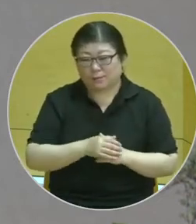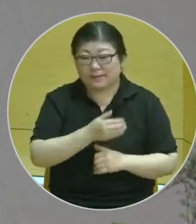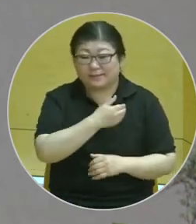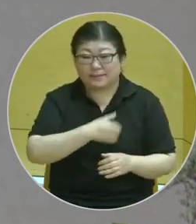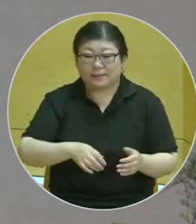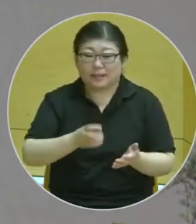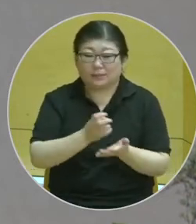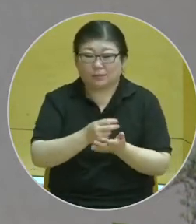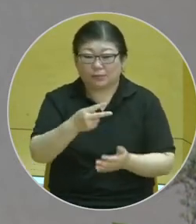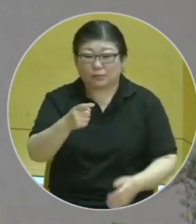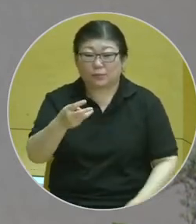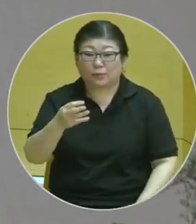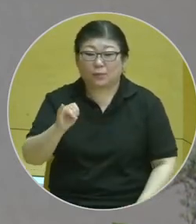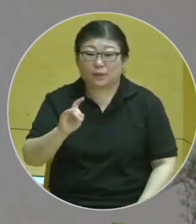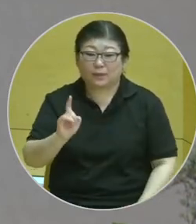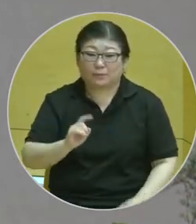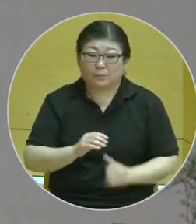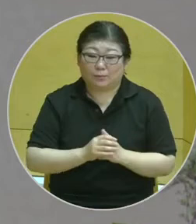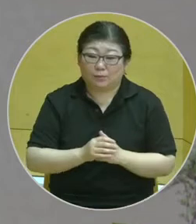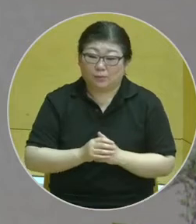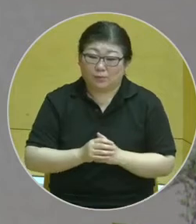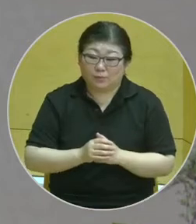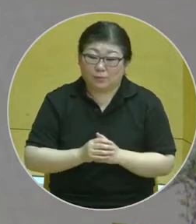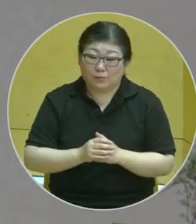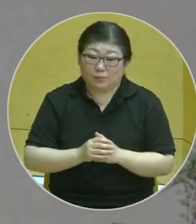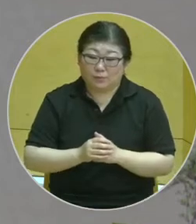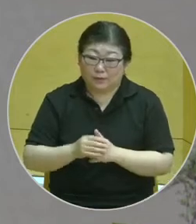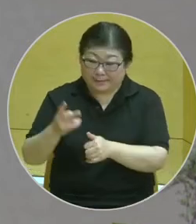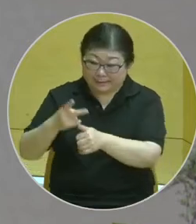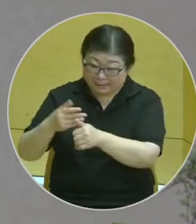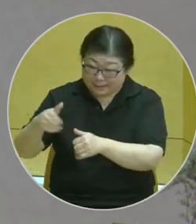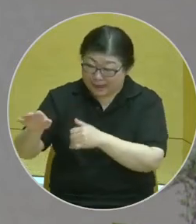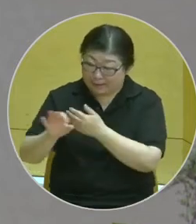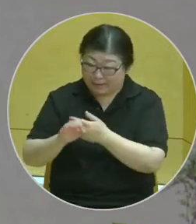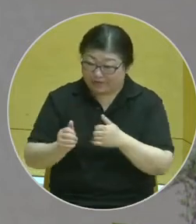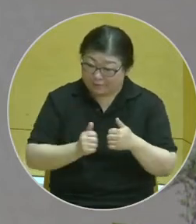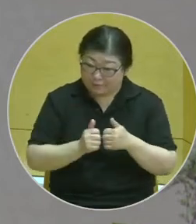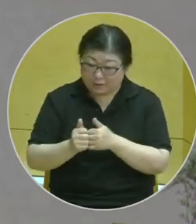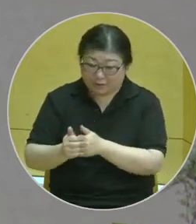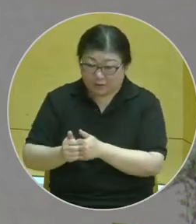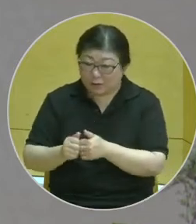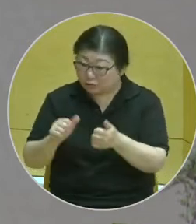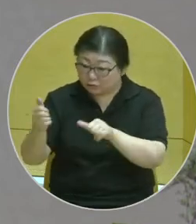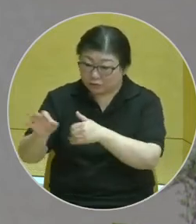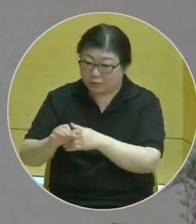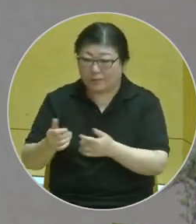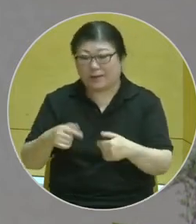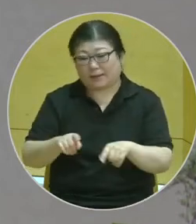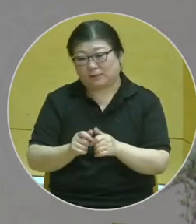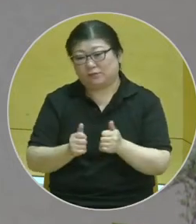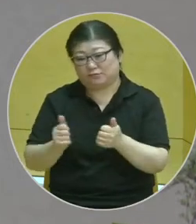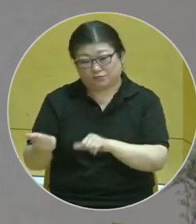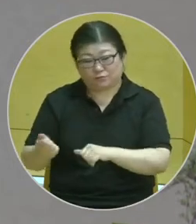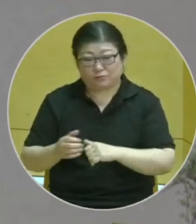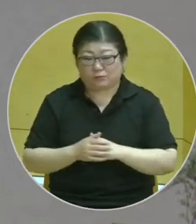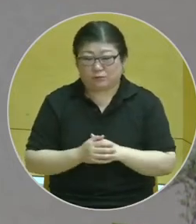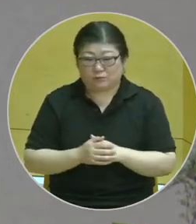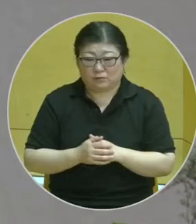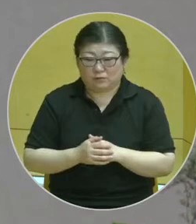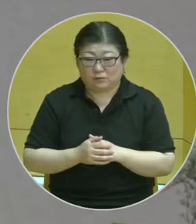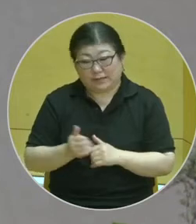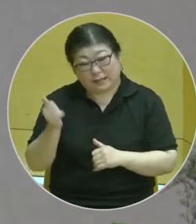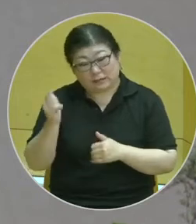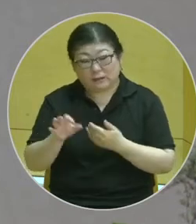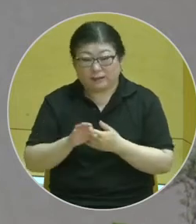뭘까요 스승이 가면 같이 가는 겁니다 스승이 죽으면 같이 죽는 겁니다 스승이 가자면